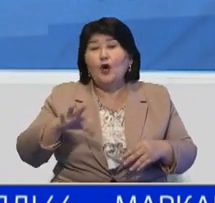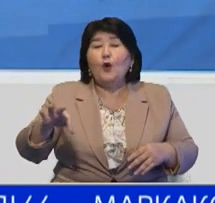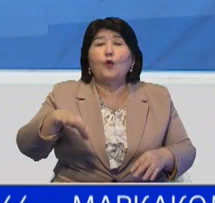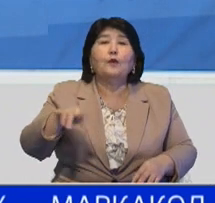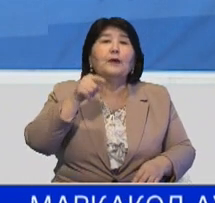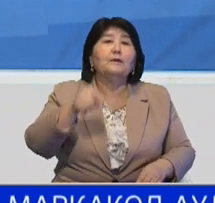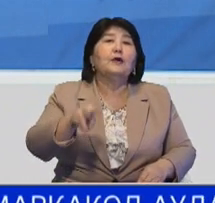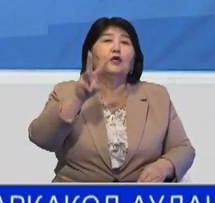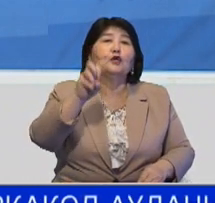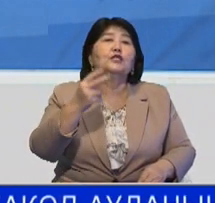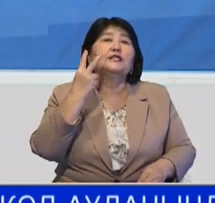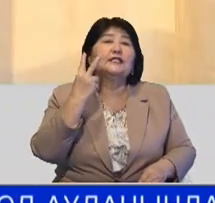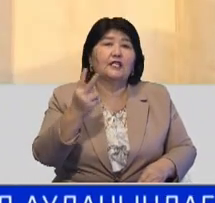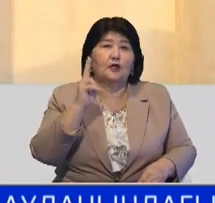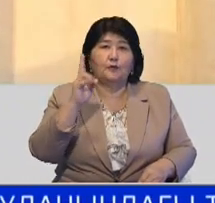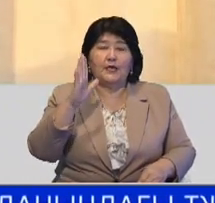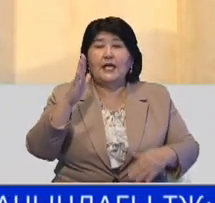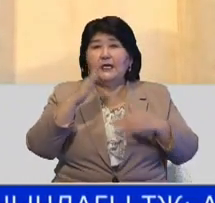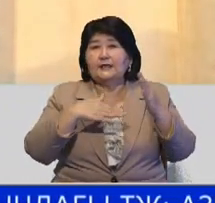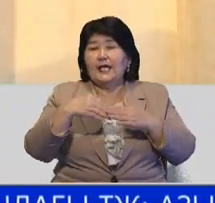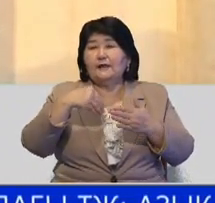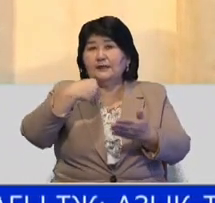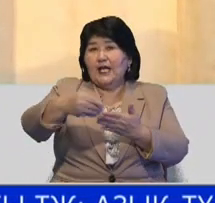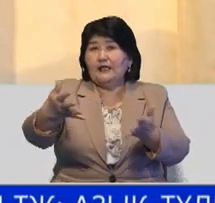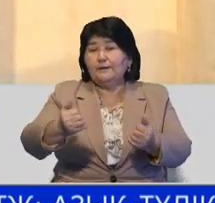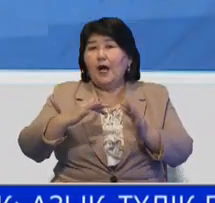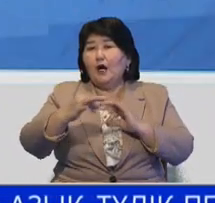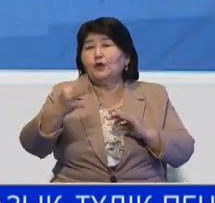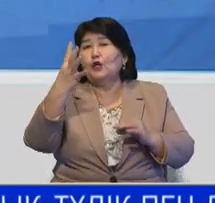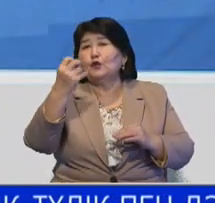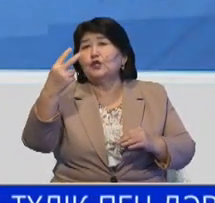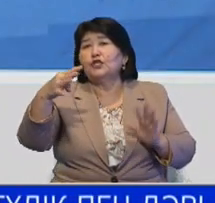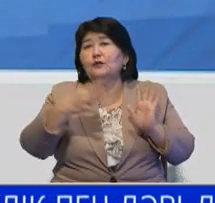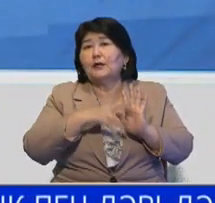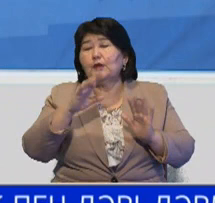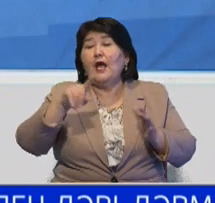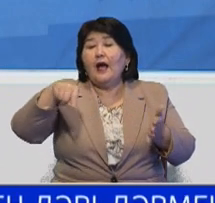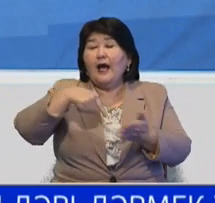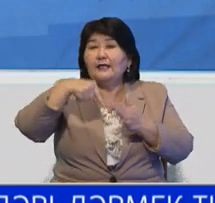біз 1302 пәтерді салып сатып алдық. Аудандарда 429